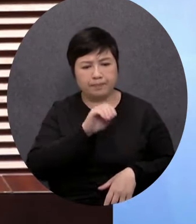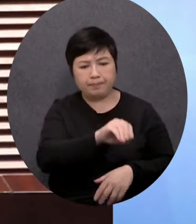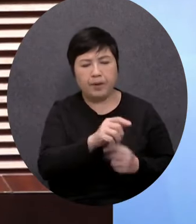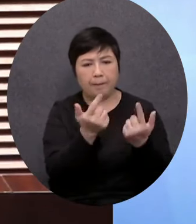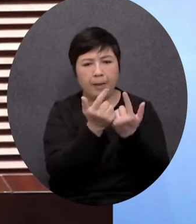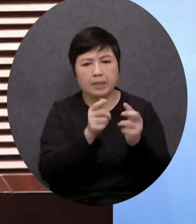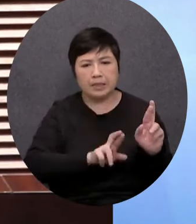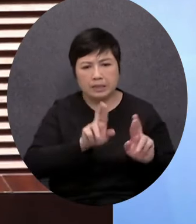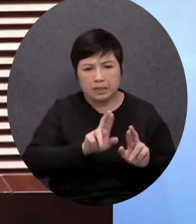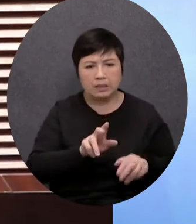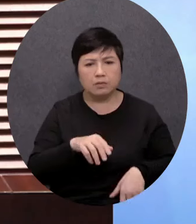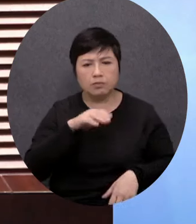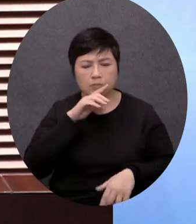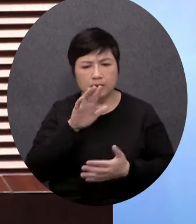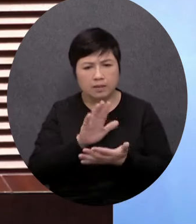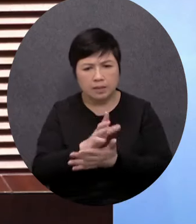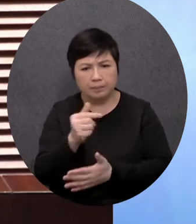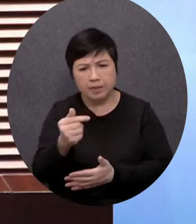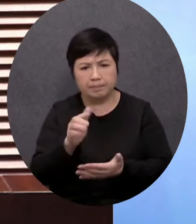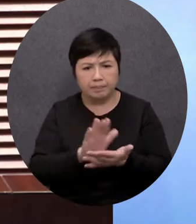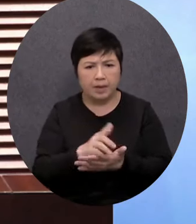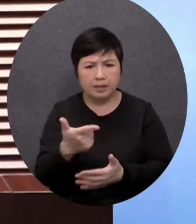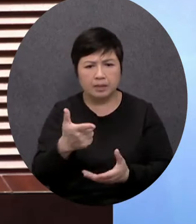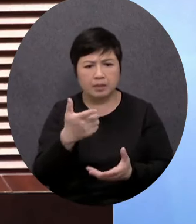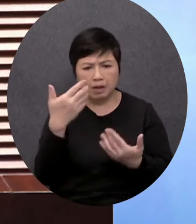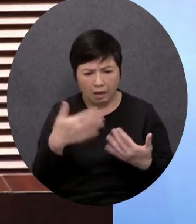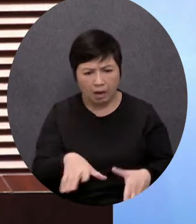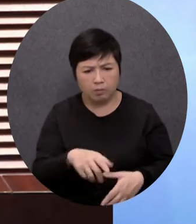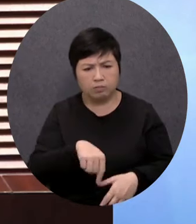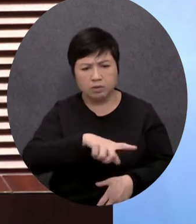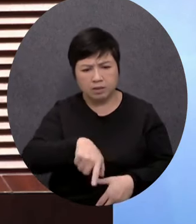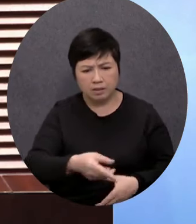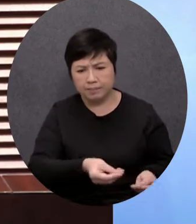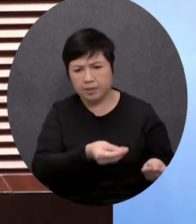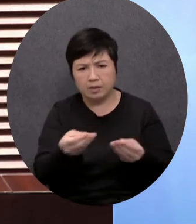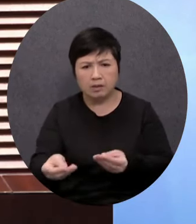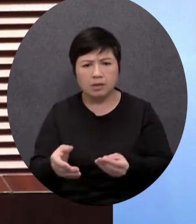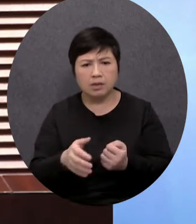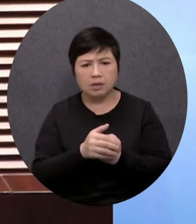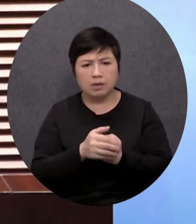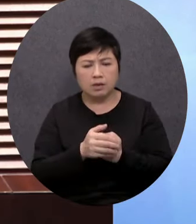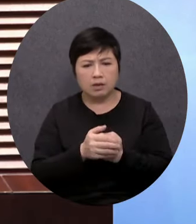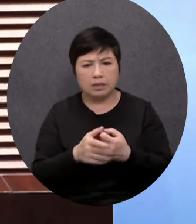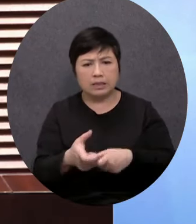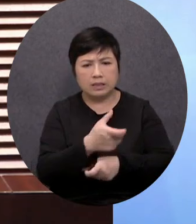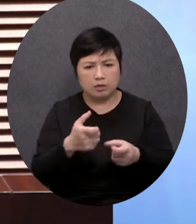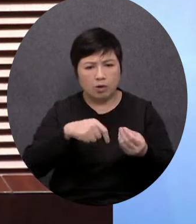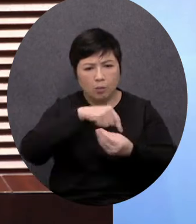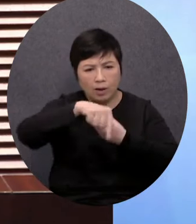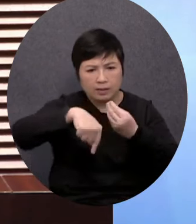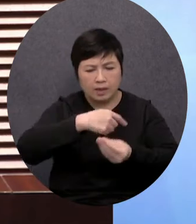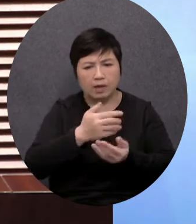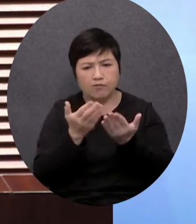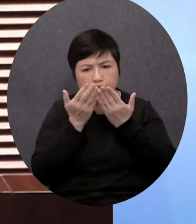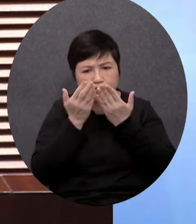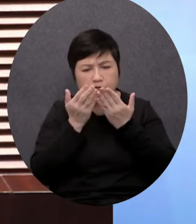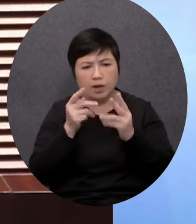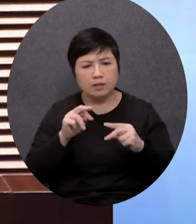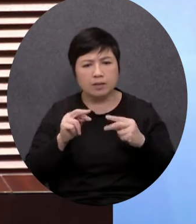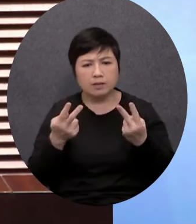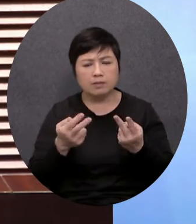都嘅，咁但係如果你10年8年之後先至有土地俾佢，咁到時可能成個市場環境啊、學科嘅